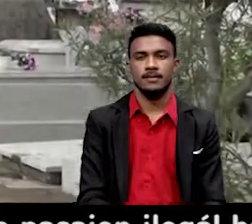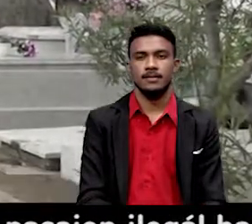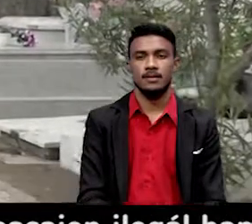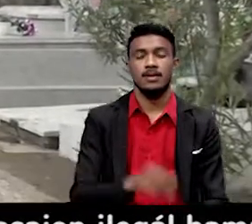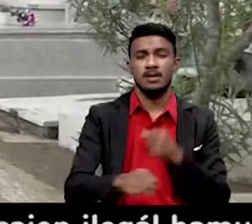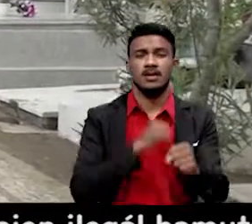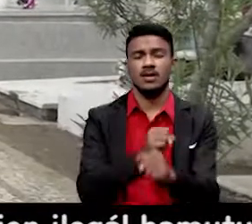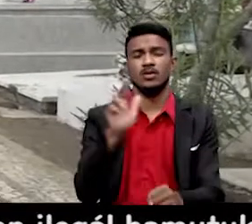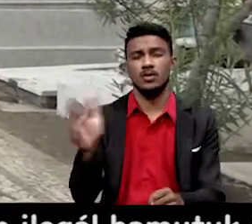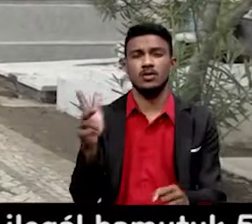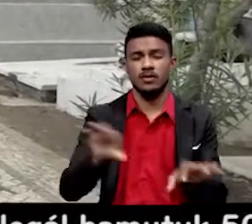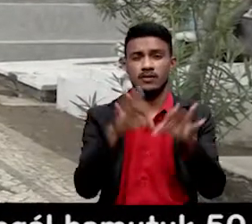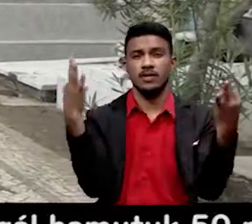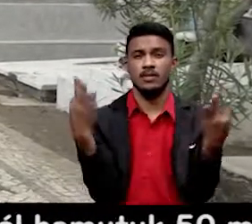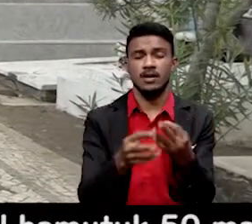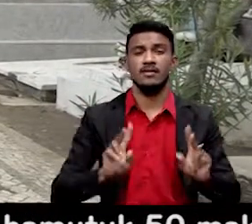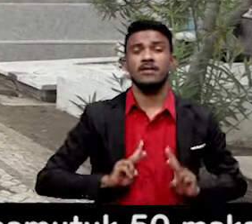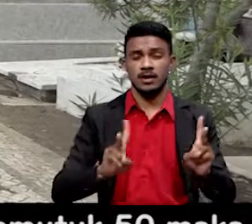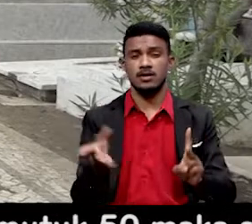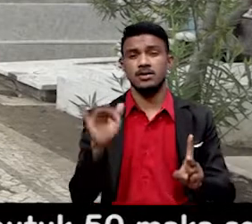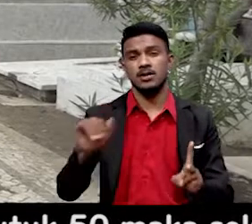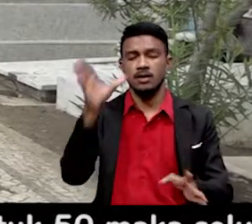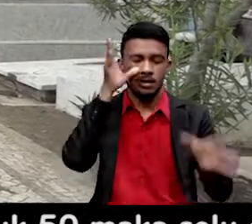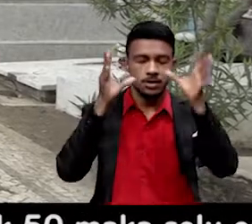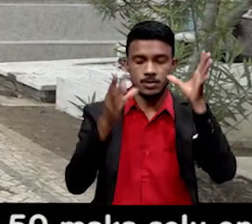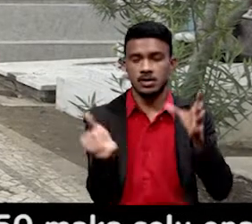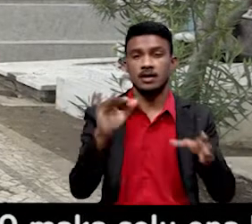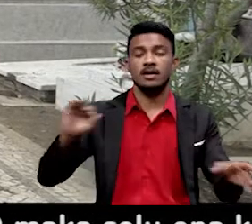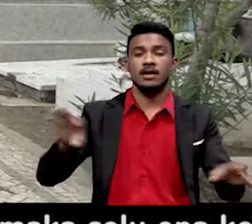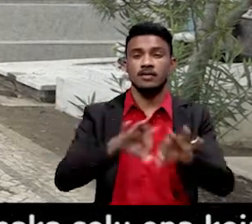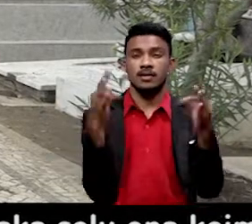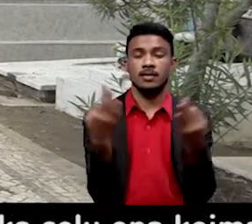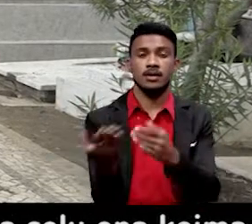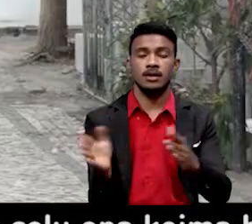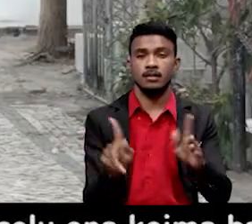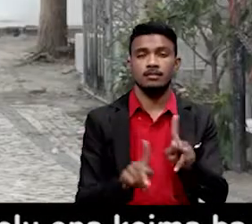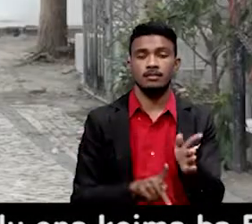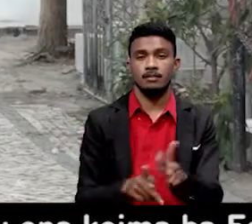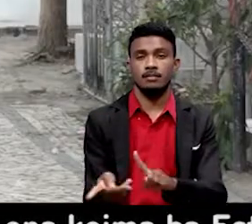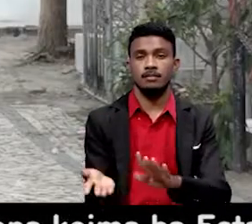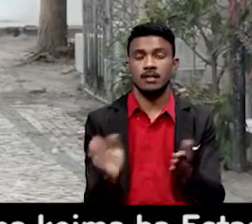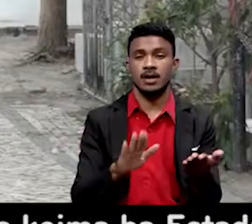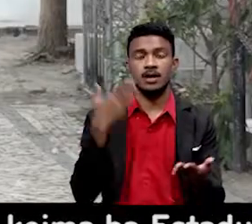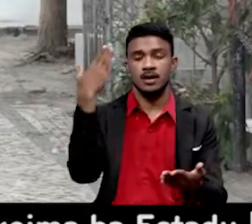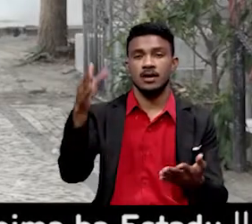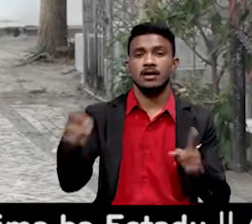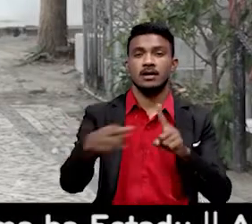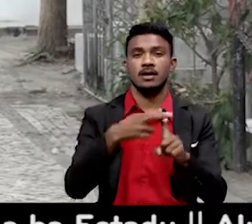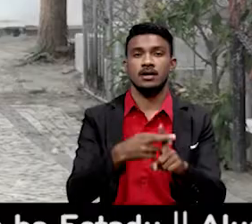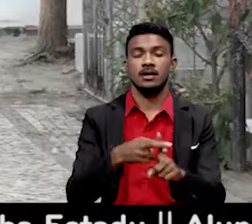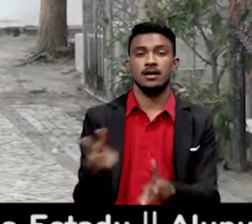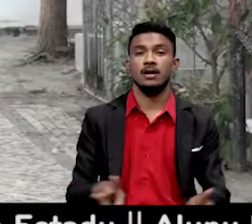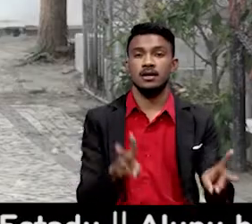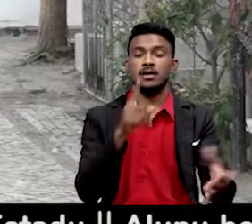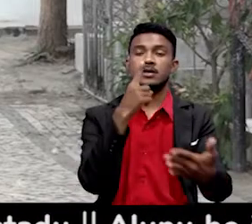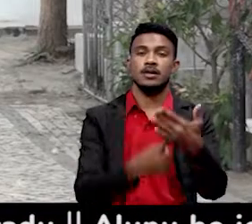Tinan tolo nulu ona familia martres saler ba sirne familia nebe la convide e massacre Santa Cruz. Dalan dia saida mak atu bele